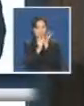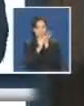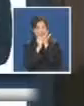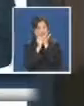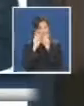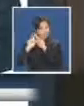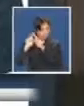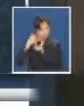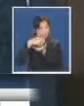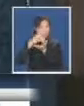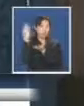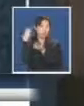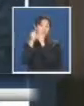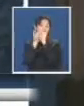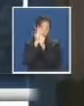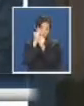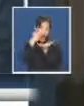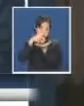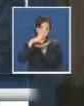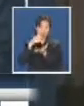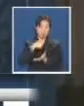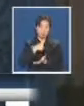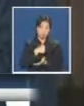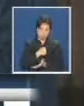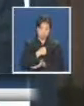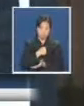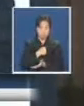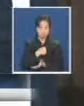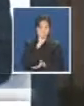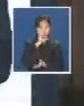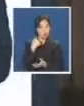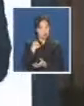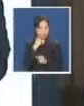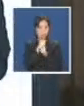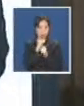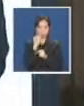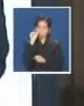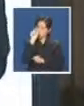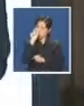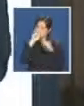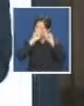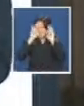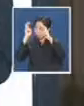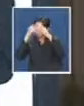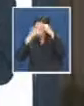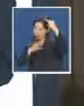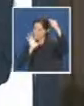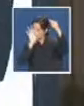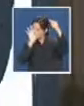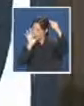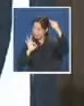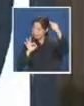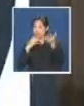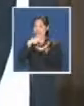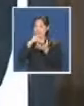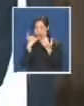มาผมได้เรียนให้พี่น้องประชาชนได้รับทราบนะครับว่ามีวาระเร่งด่วนบางเรื่องซึ่งผมจะขอถือโอกาสในวัน